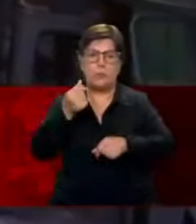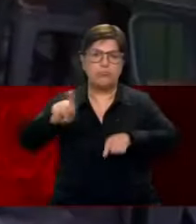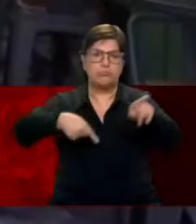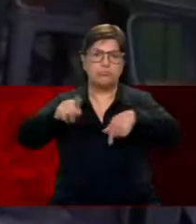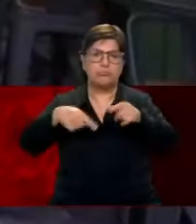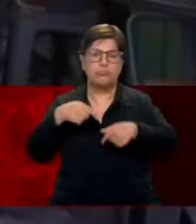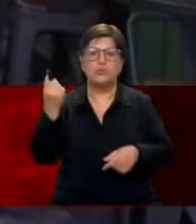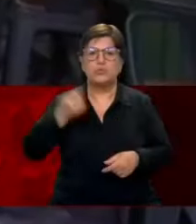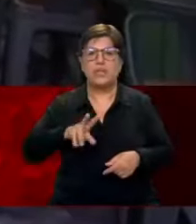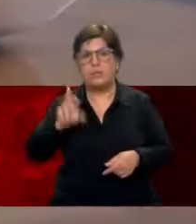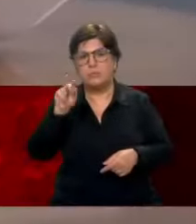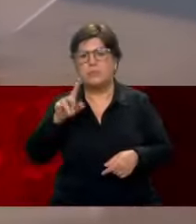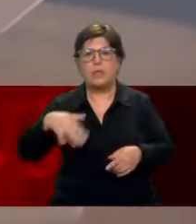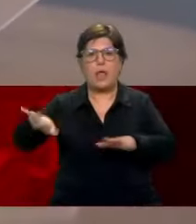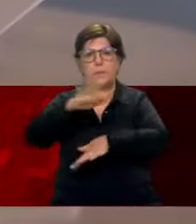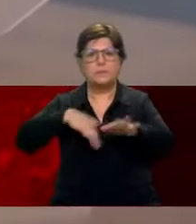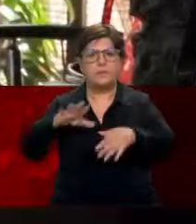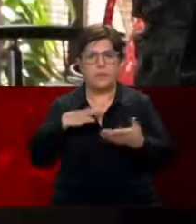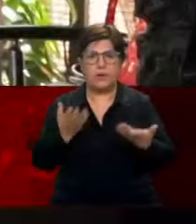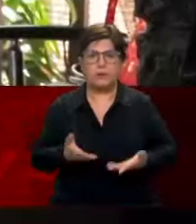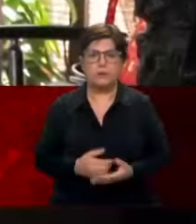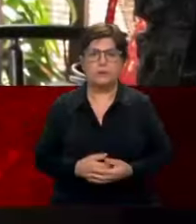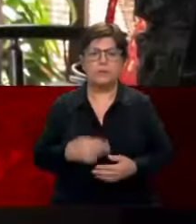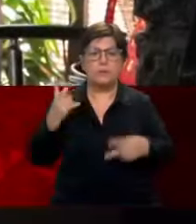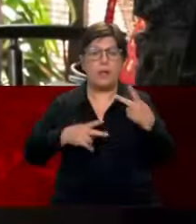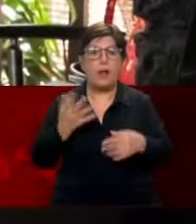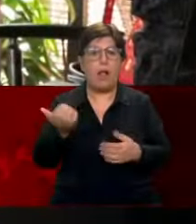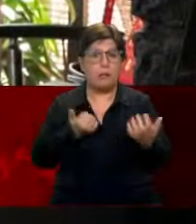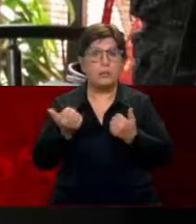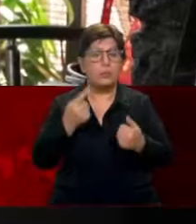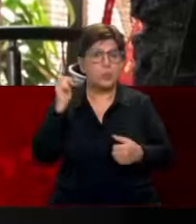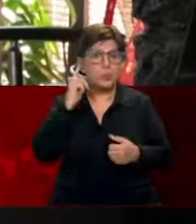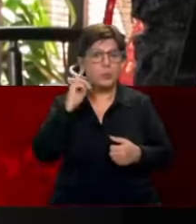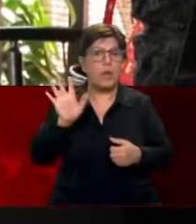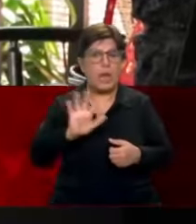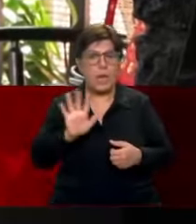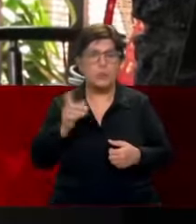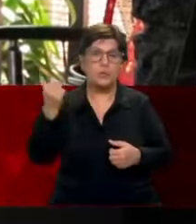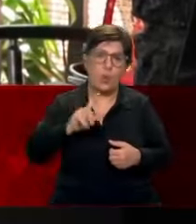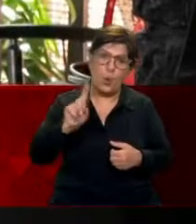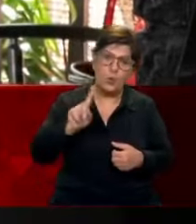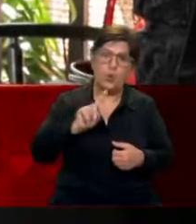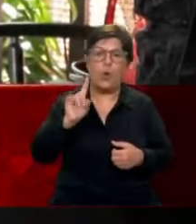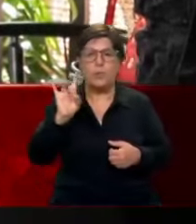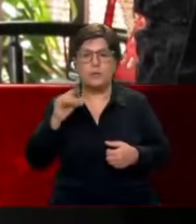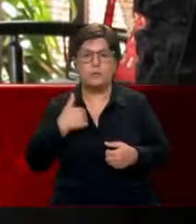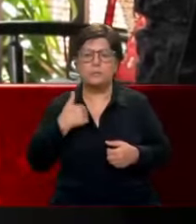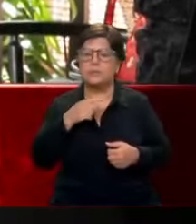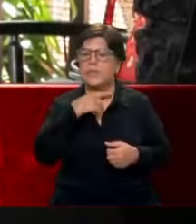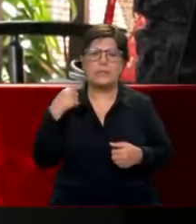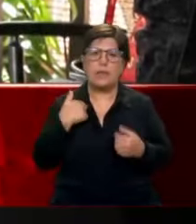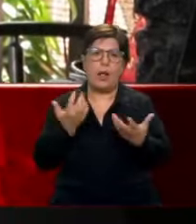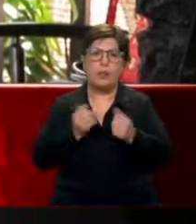bölgenin %70'inde, 80'inde bu var. Bazılarını aldığını duyduk bize 50 lirayla %10, %15 gibi. Biz kesinlikle